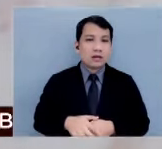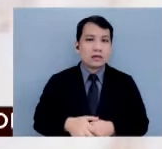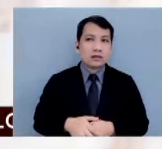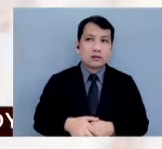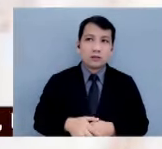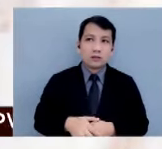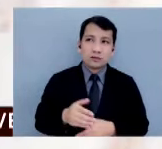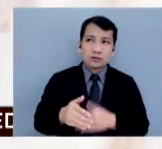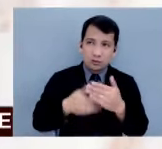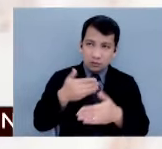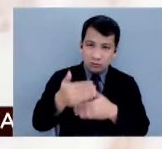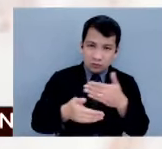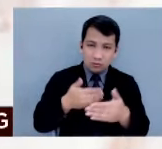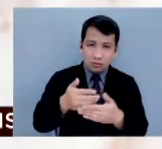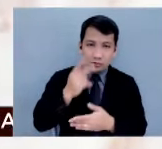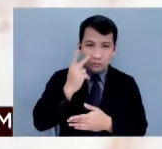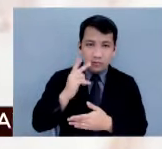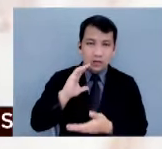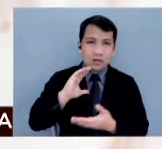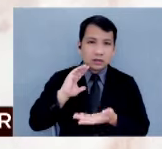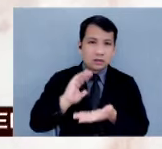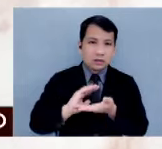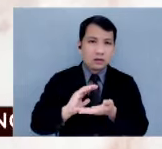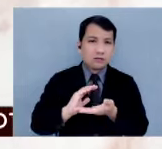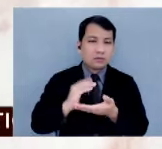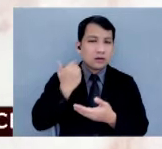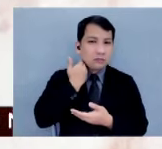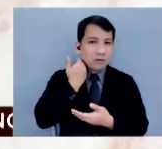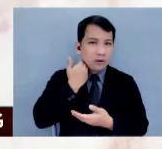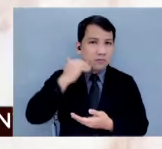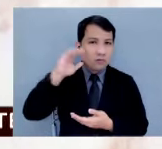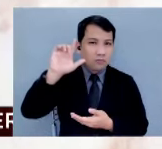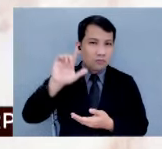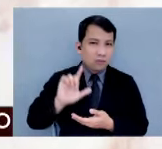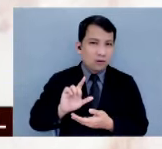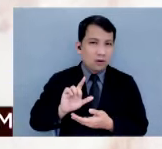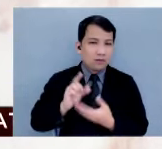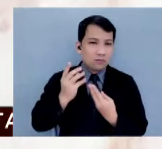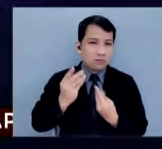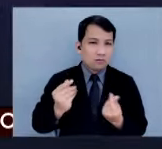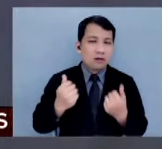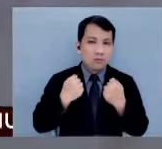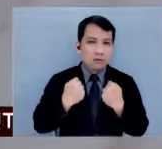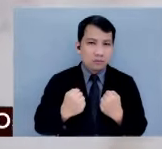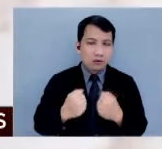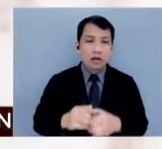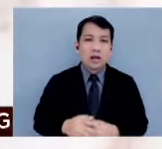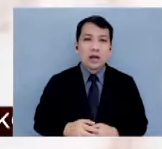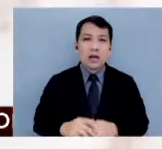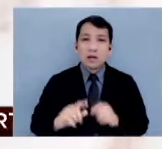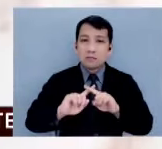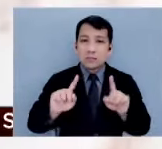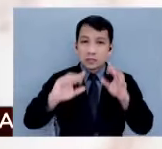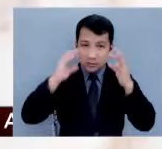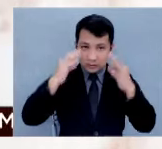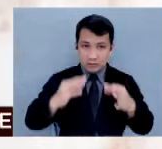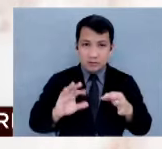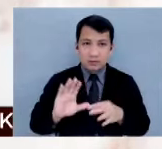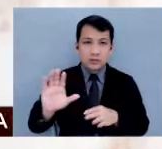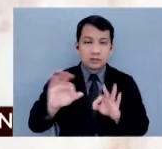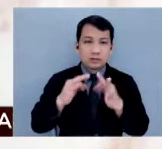Unti-unti na rin daw humuhupa ang kanyang lagnat at patungo na sa recovery. pero nagdesisyon daw ang kanilang pamilya